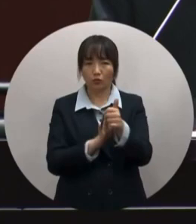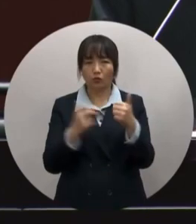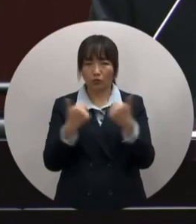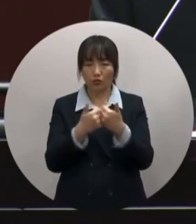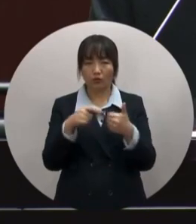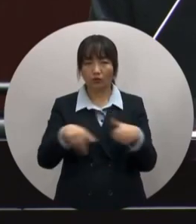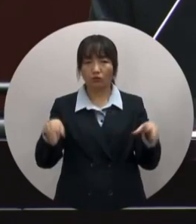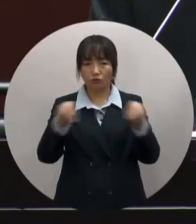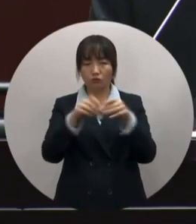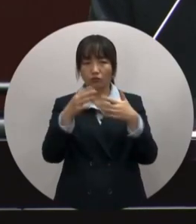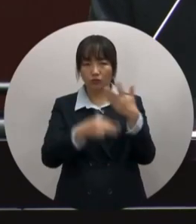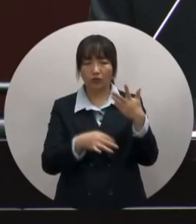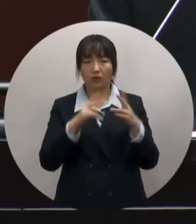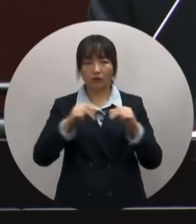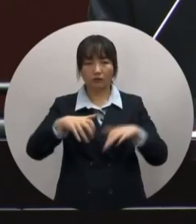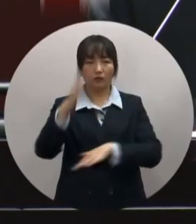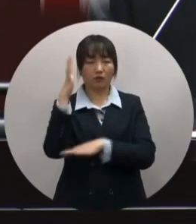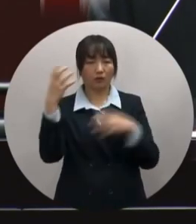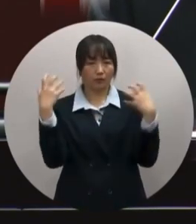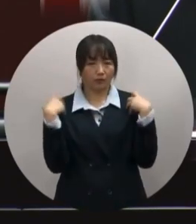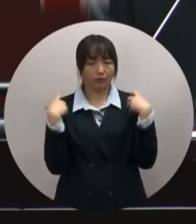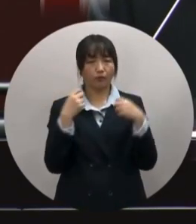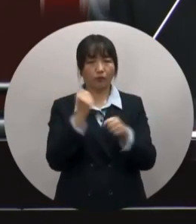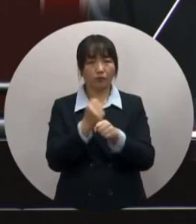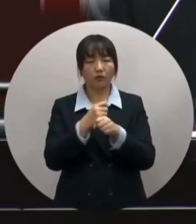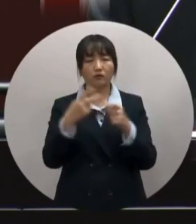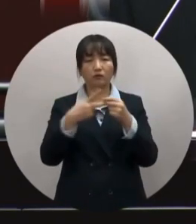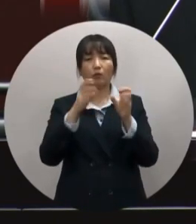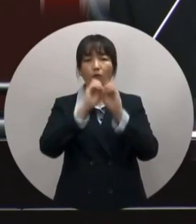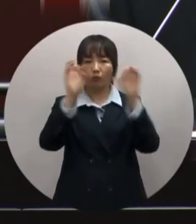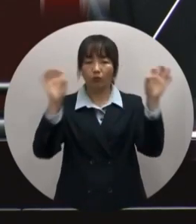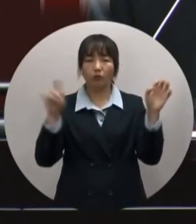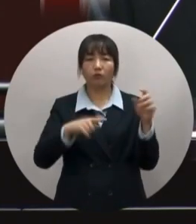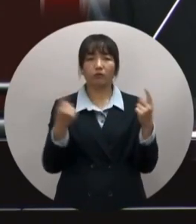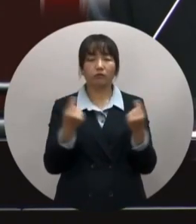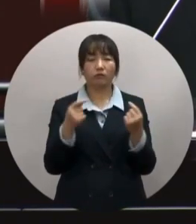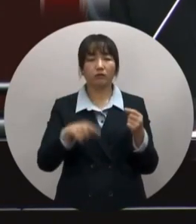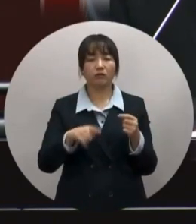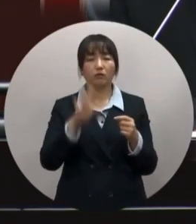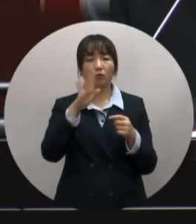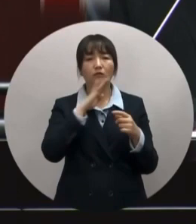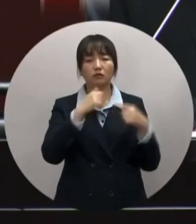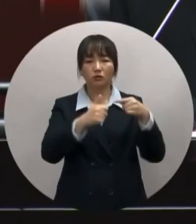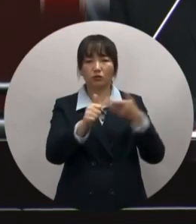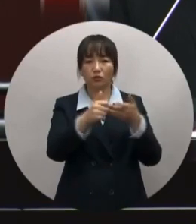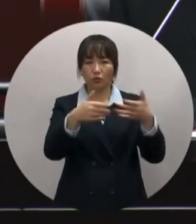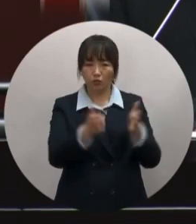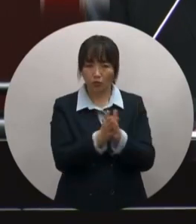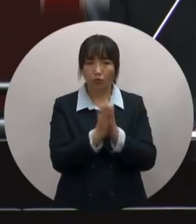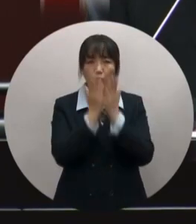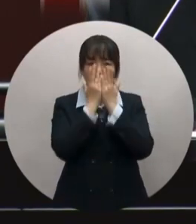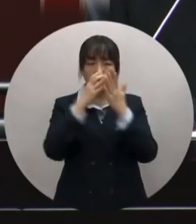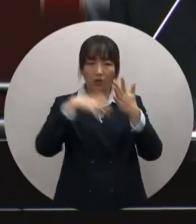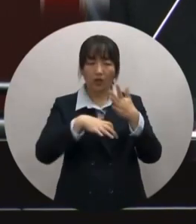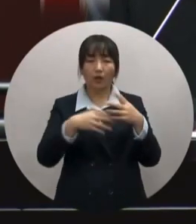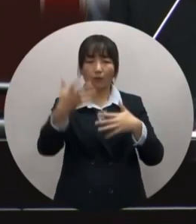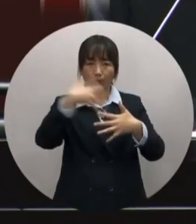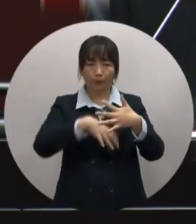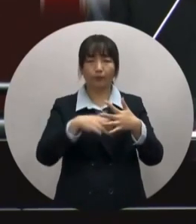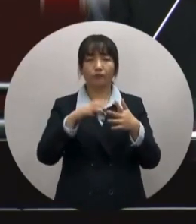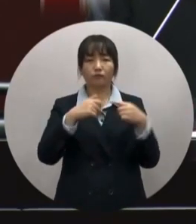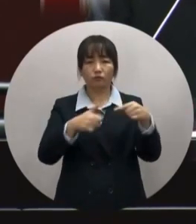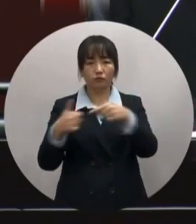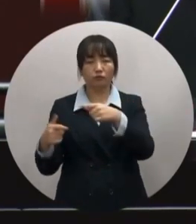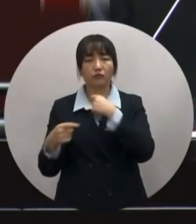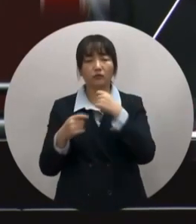那地方政府是執法那另外還有宣導也包括我們現在把這個一些教育部的課程也可以納入